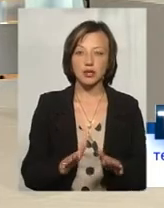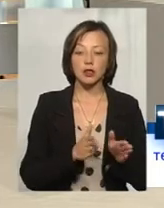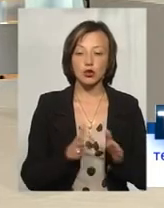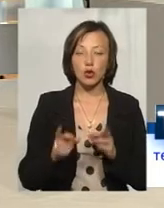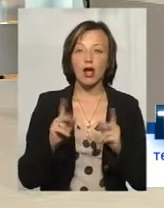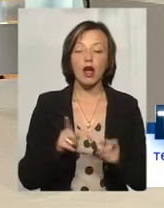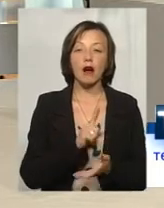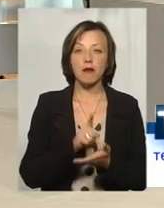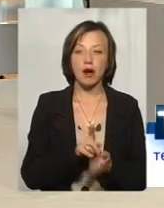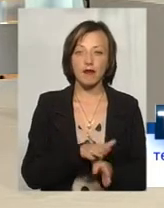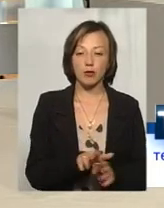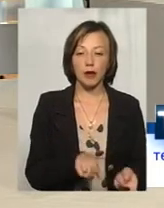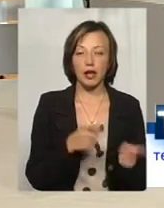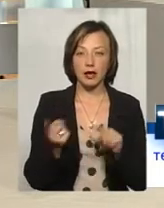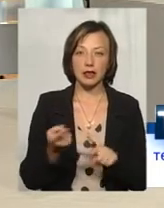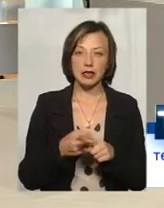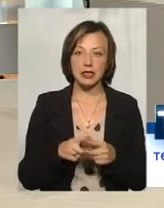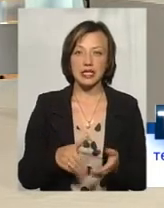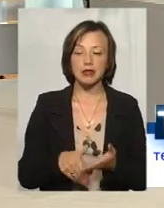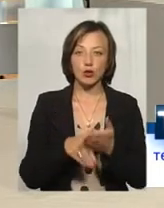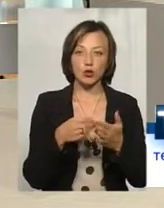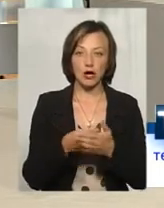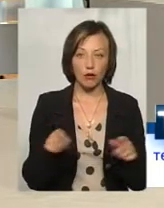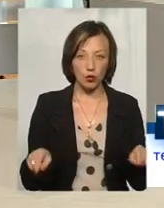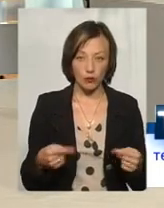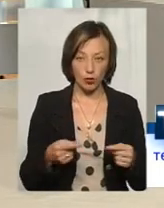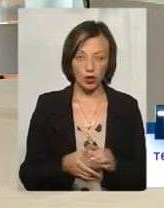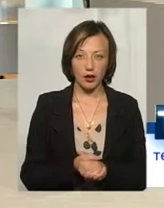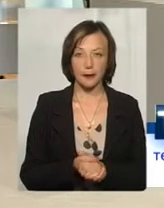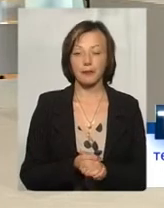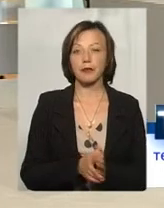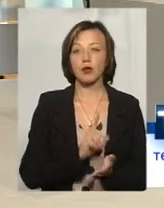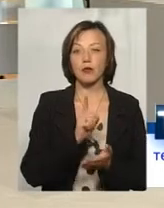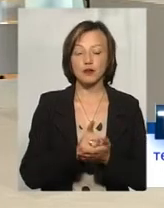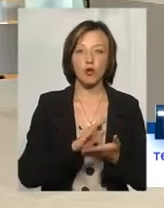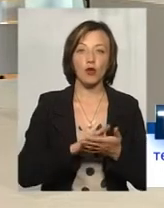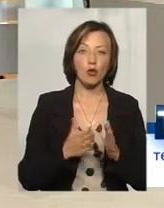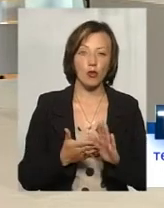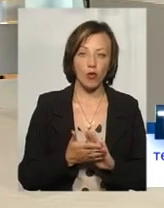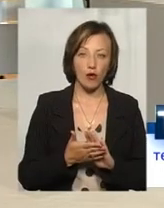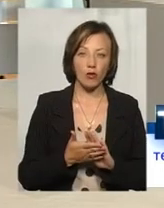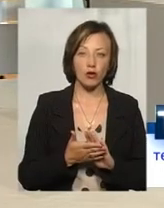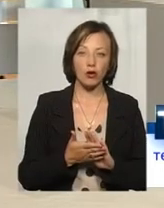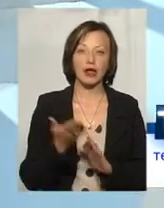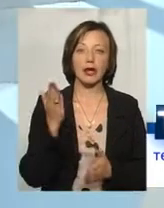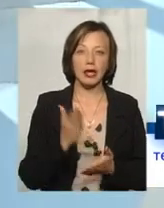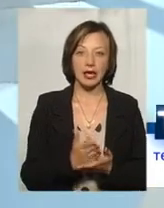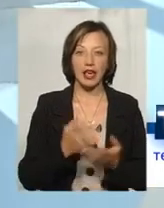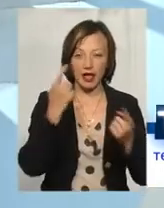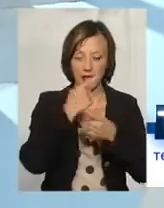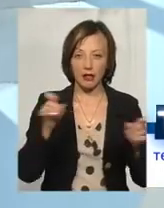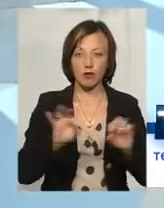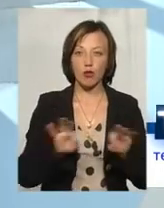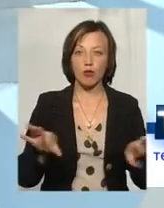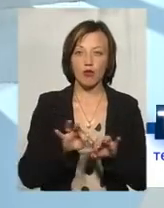має відбуватись перехід на це стимулююче тарифоутворення. І обов'язковою нормою є якраз